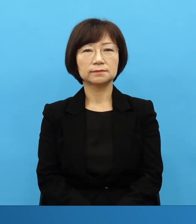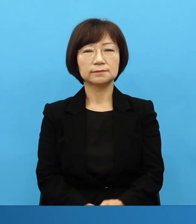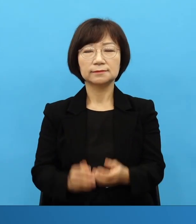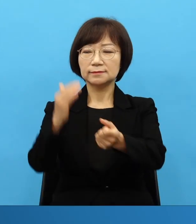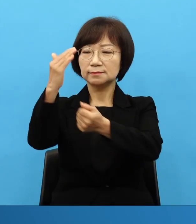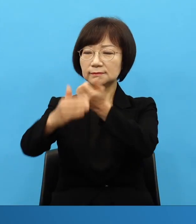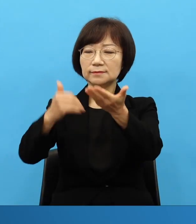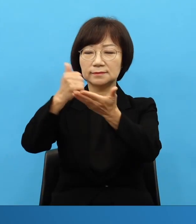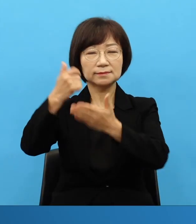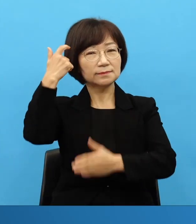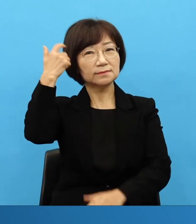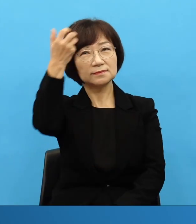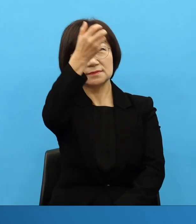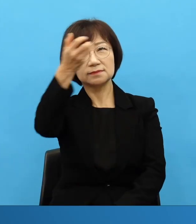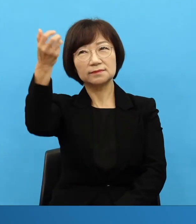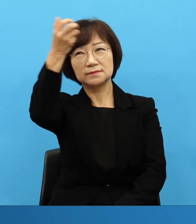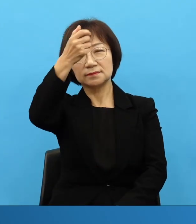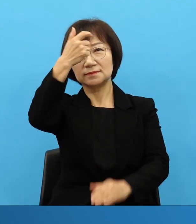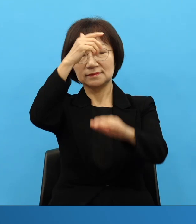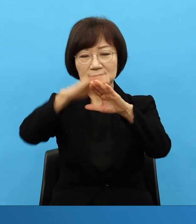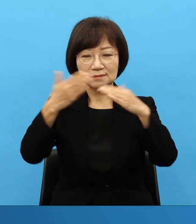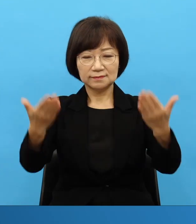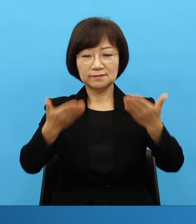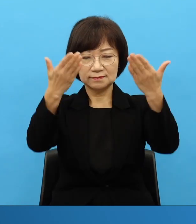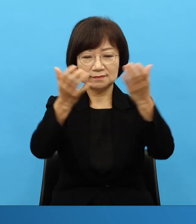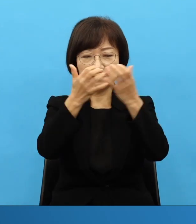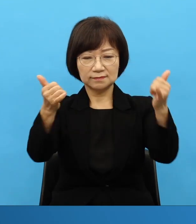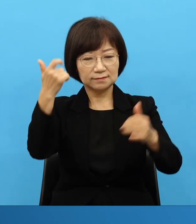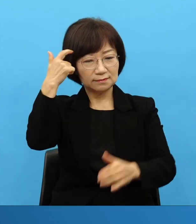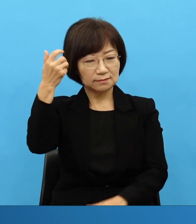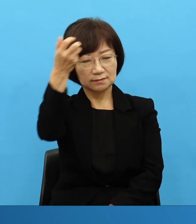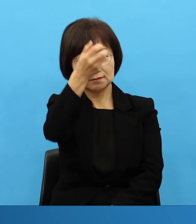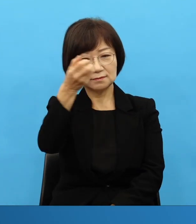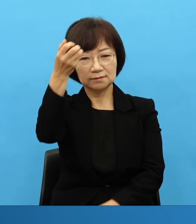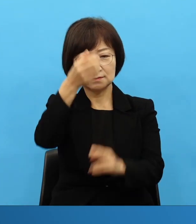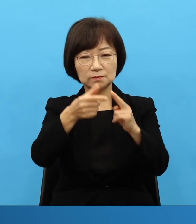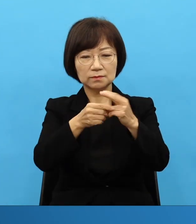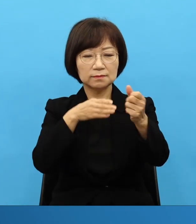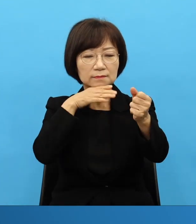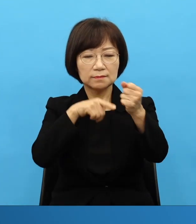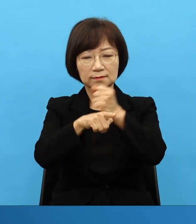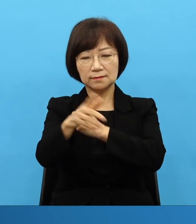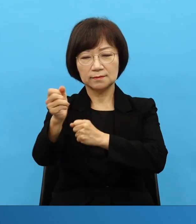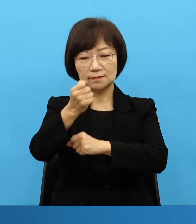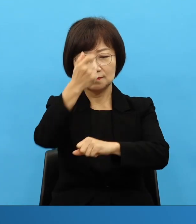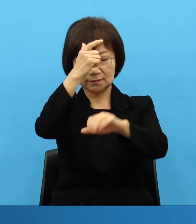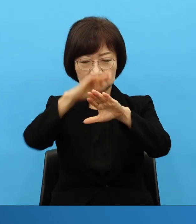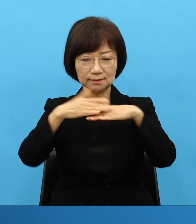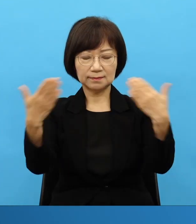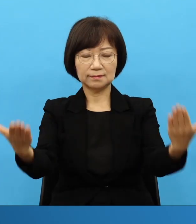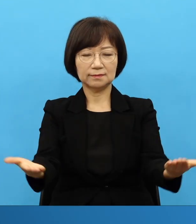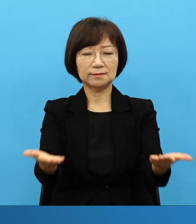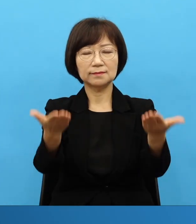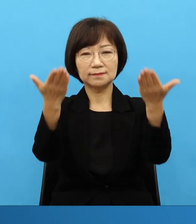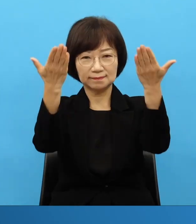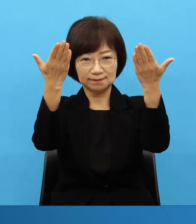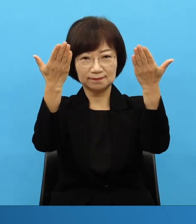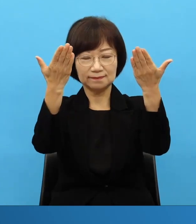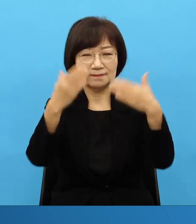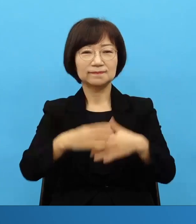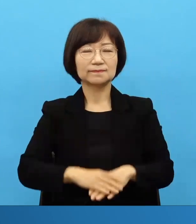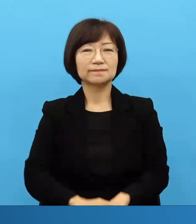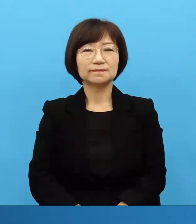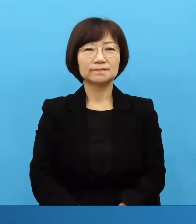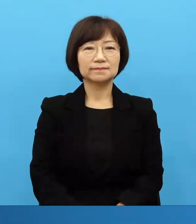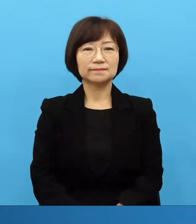하나님은 영이시니 예배한 자가 영과 진리로 예배할지니라. God is spirit, and his worshippers must worship in spirit and in truth. Amen.